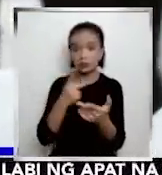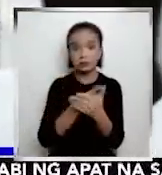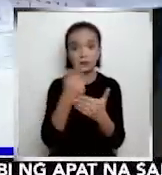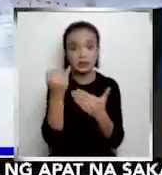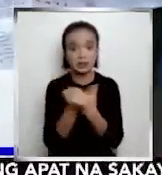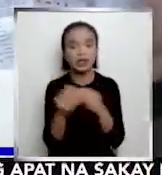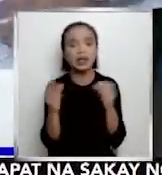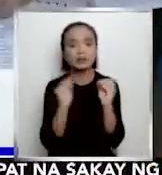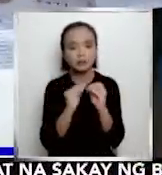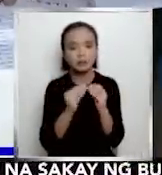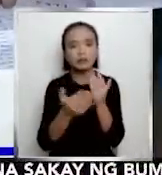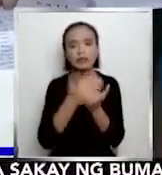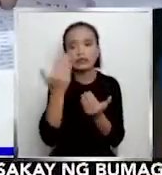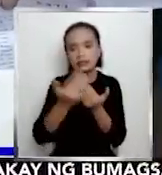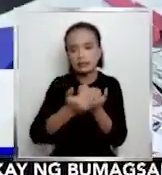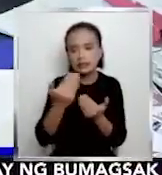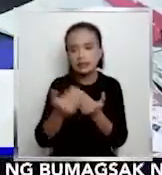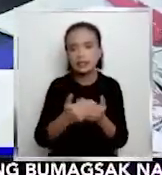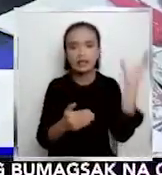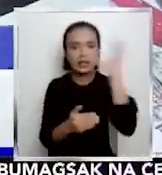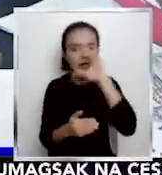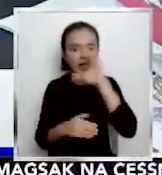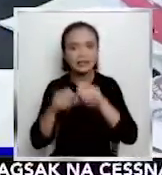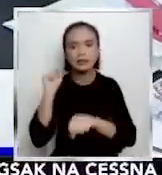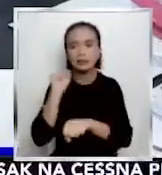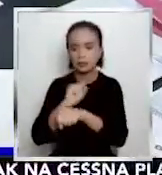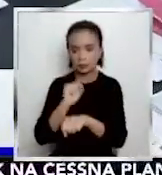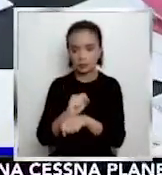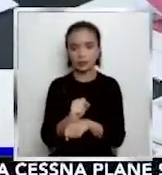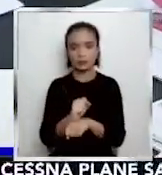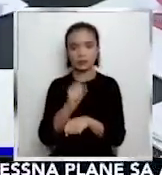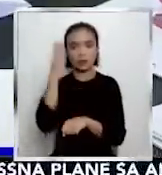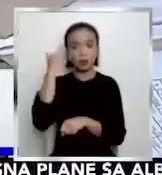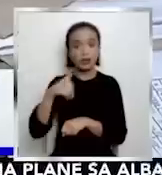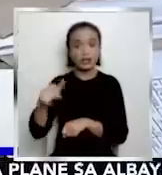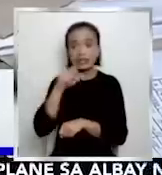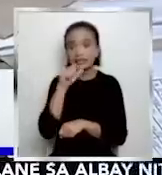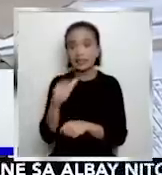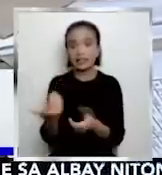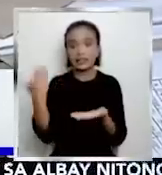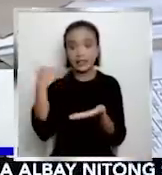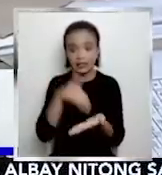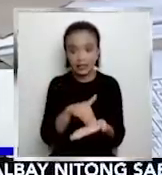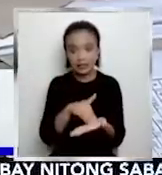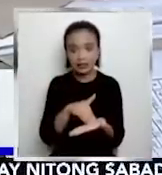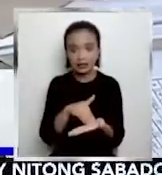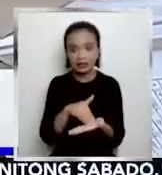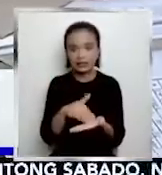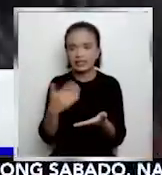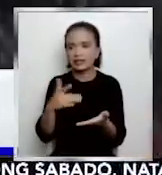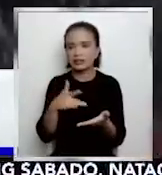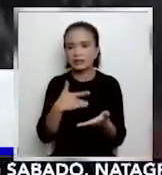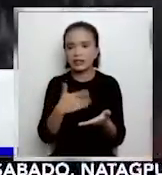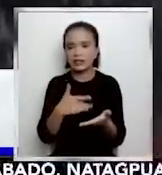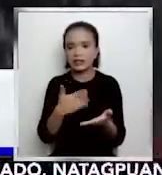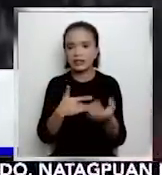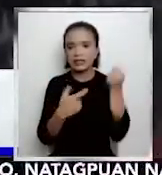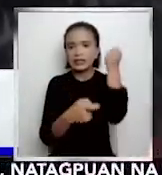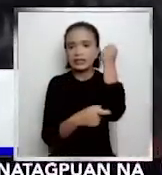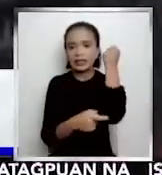trabaho ng ating mga kababayan, nang sa ganoy di na sila matuksong lumapit pa sa mga illegal recruiters.